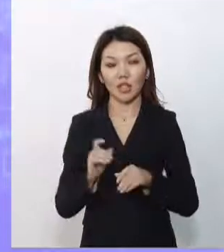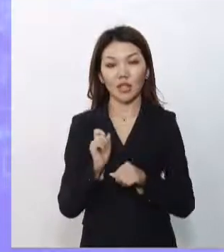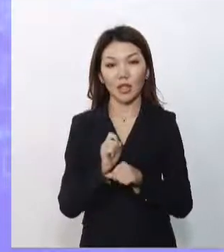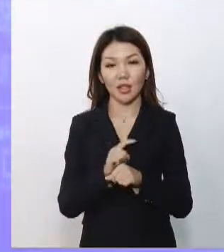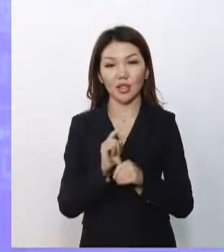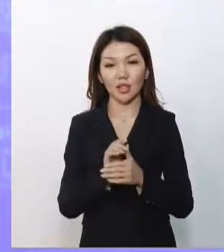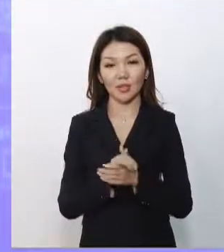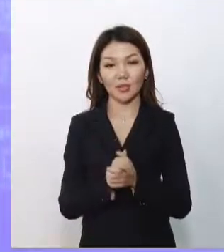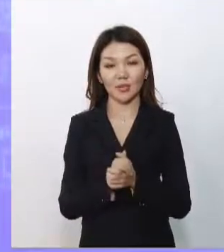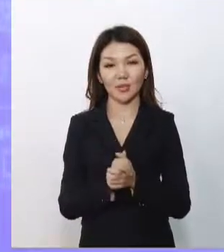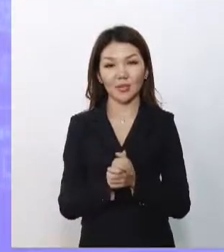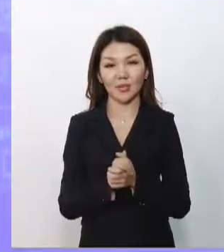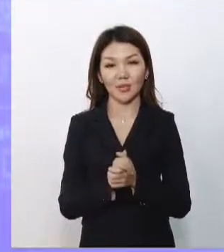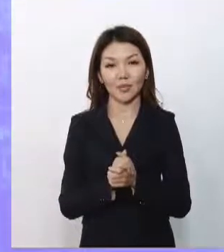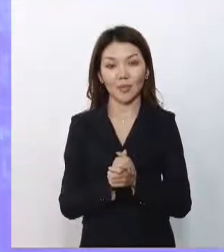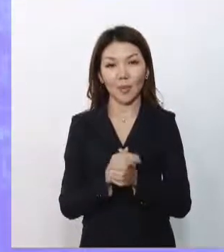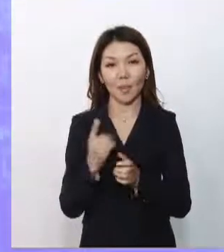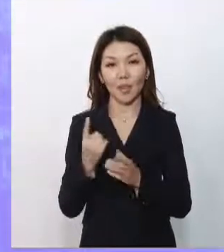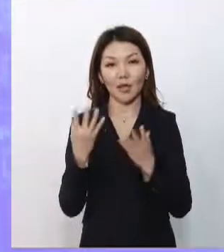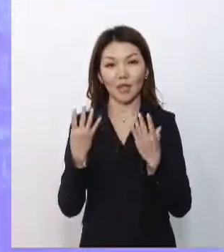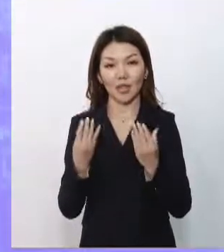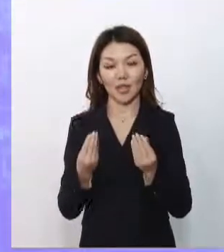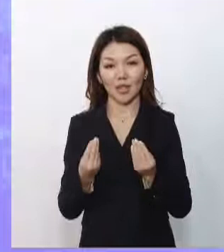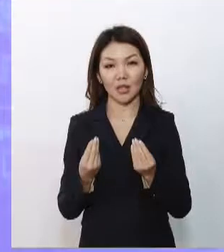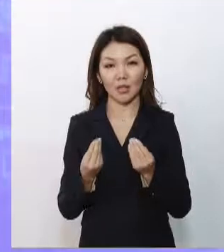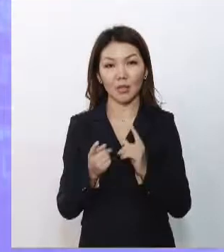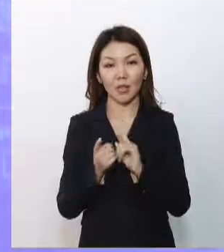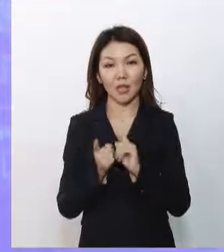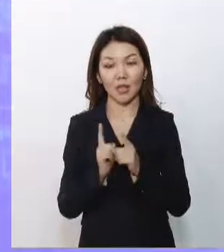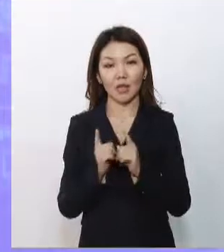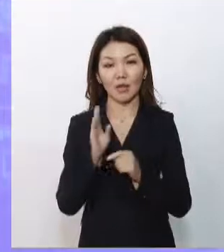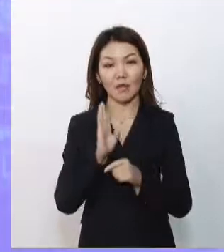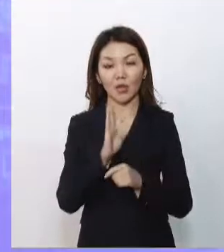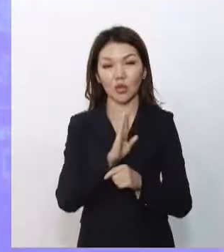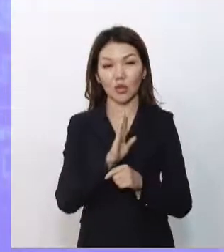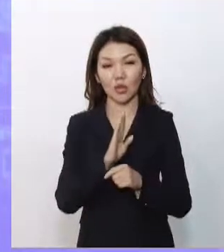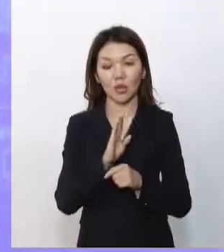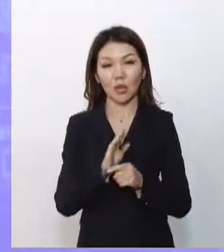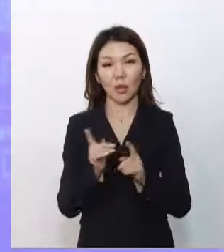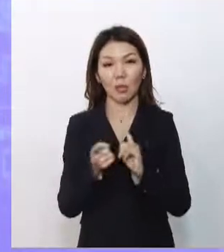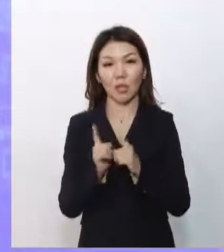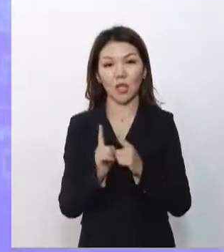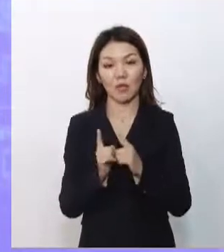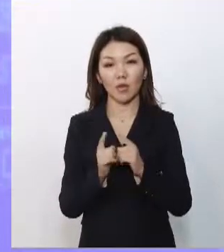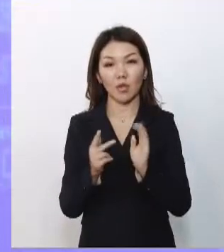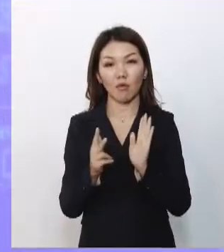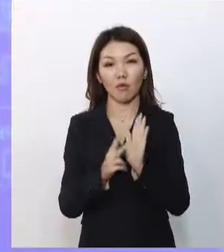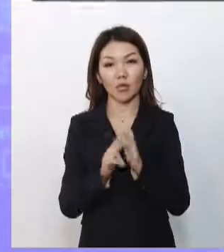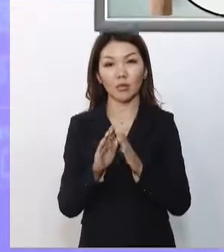задачи. В первый день переводчица перевела 8